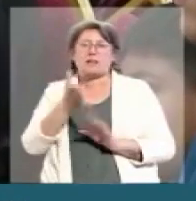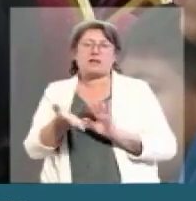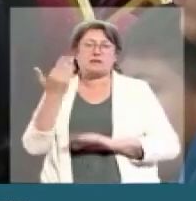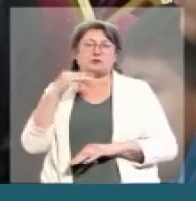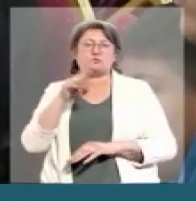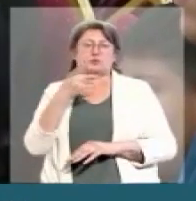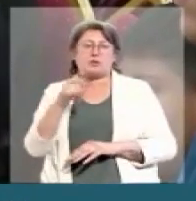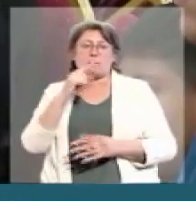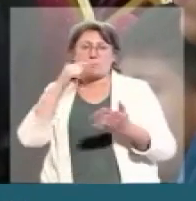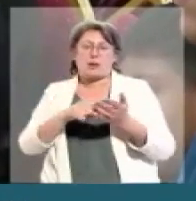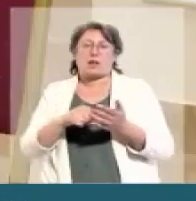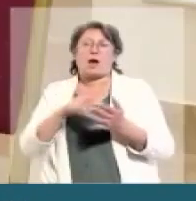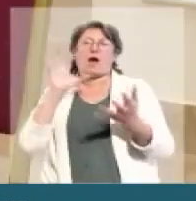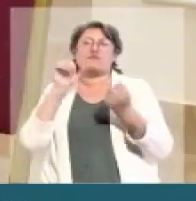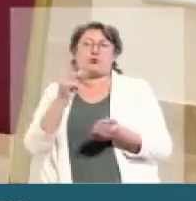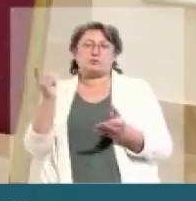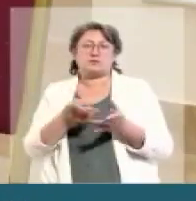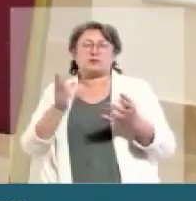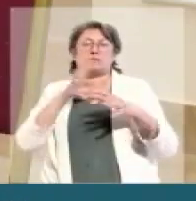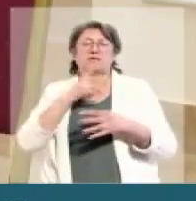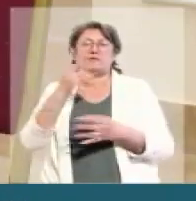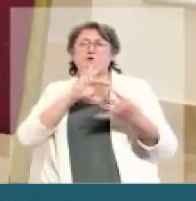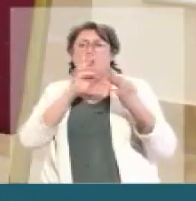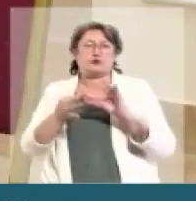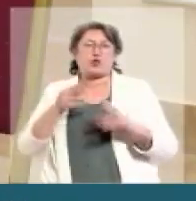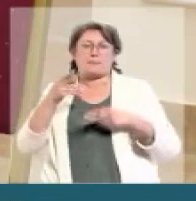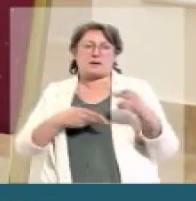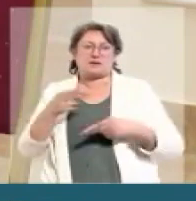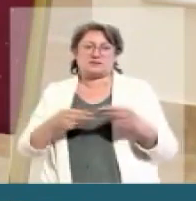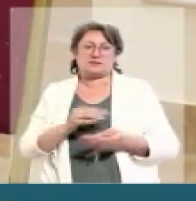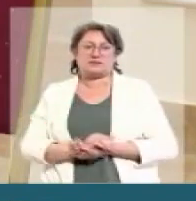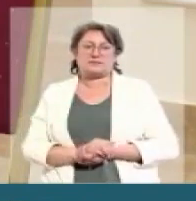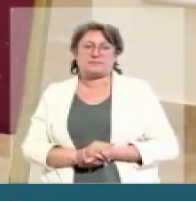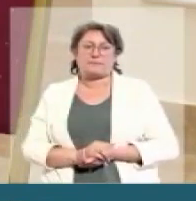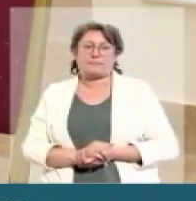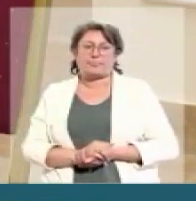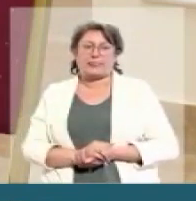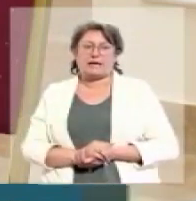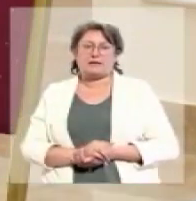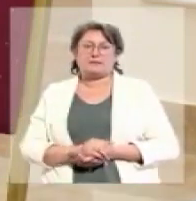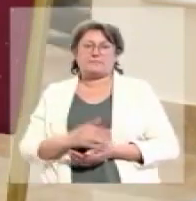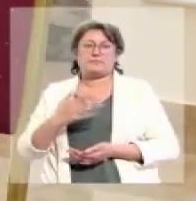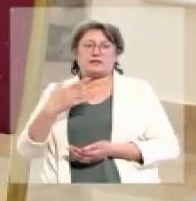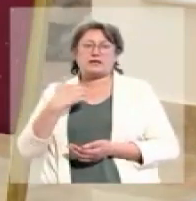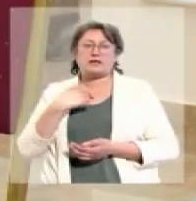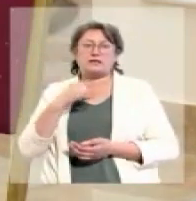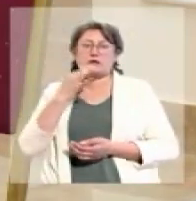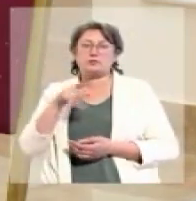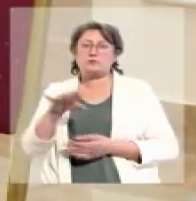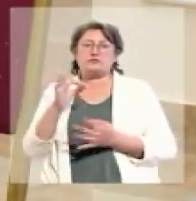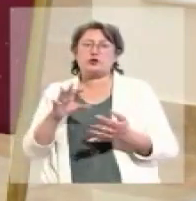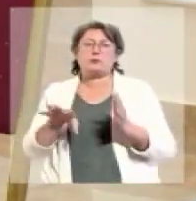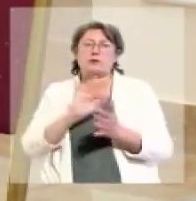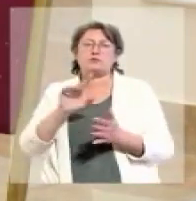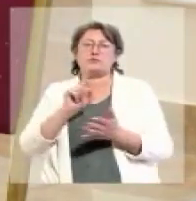5 лет назад Турсунай Кабыл попала под автобус, перенесла 2 сложнейшие операции. Врачи хотели меня ампутировать руку и сказали, что у тебя ничего не получится.